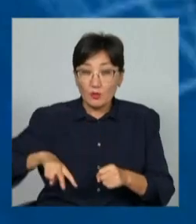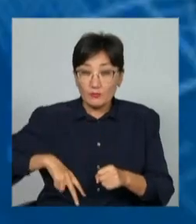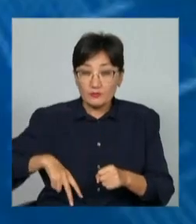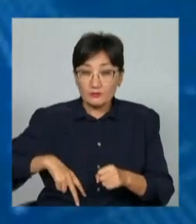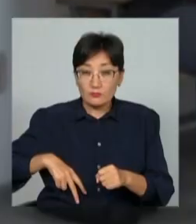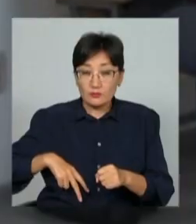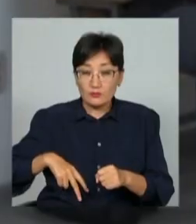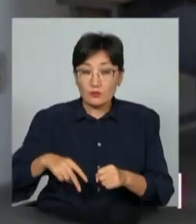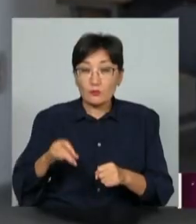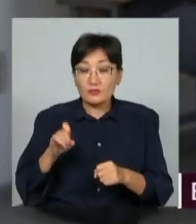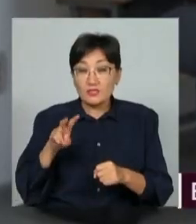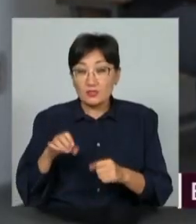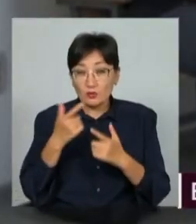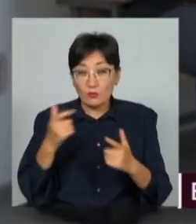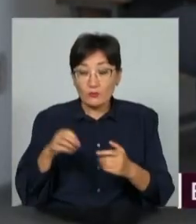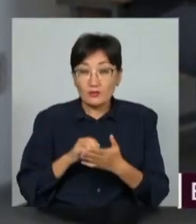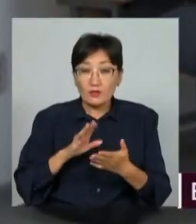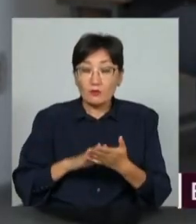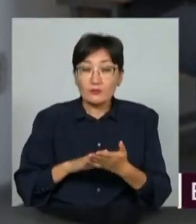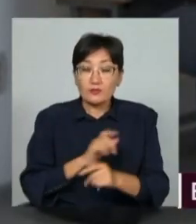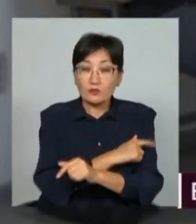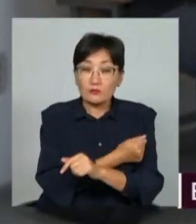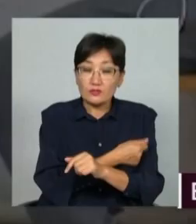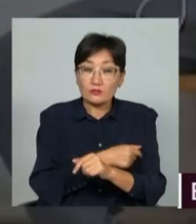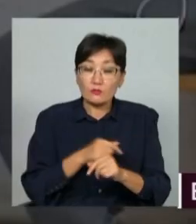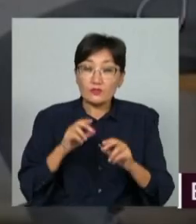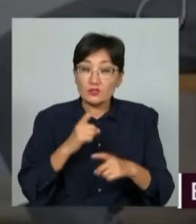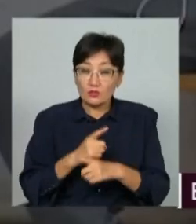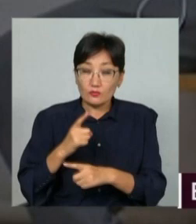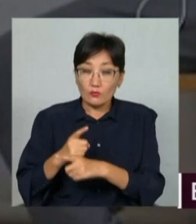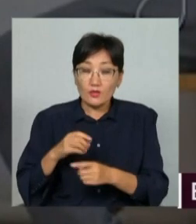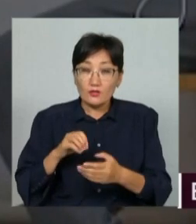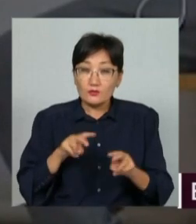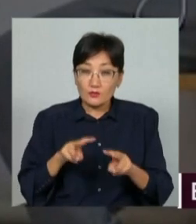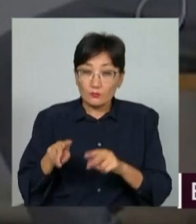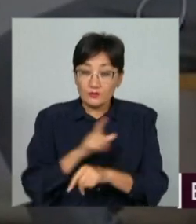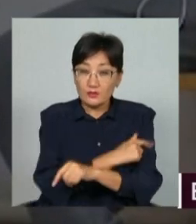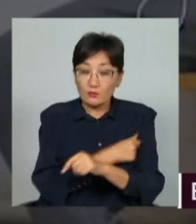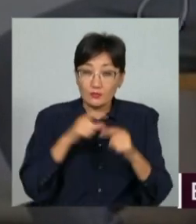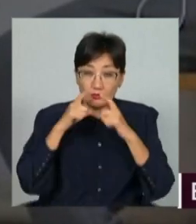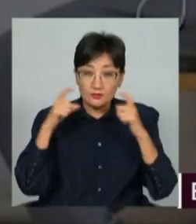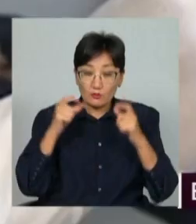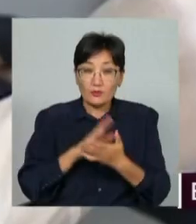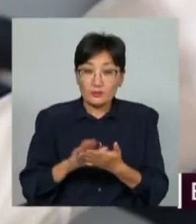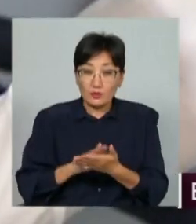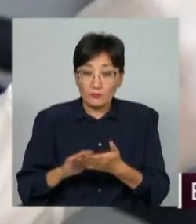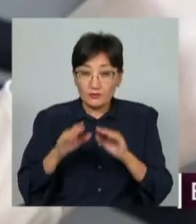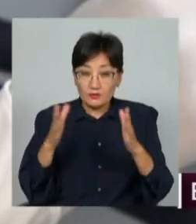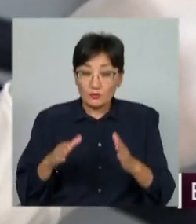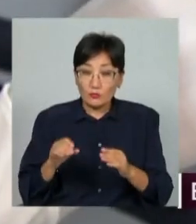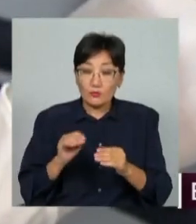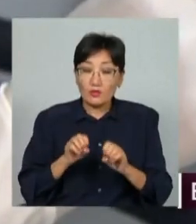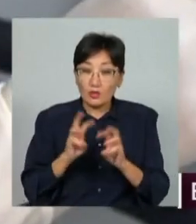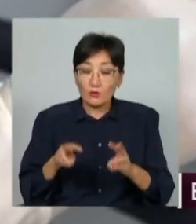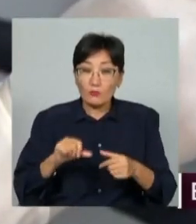Жүсіпов мәлім етті. Оның айтуынша, белгіленген санитариялық-эпидемиологиялық шектеулерді сақтау, медициналық маскамен дезинфекциялау құралымен қамтамасыз